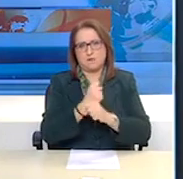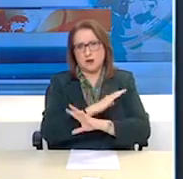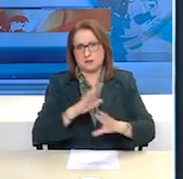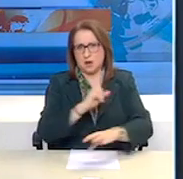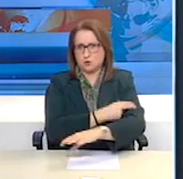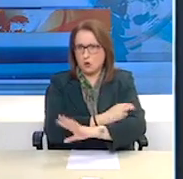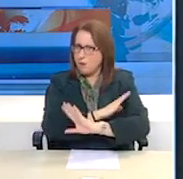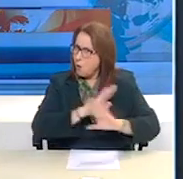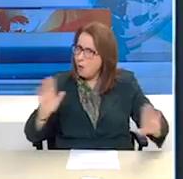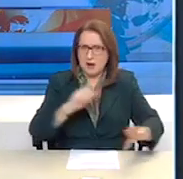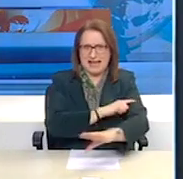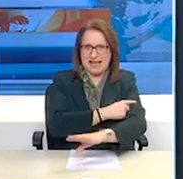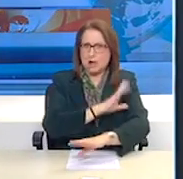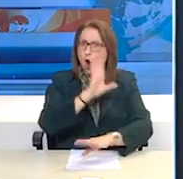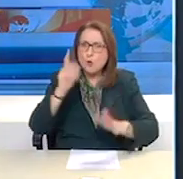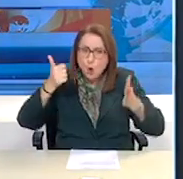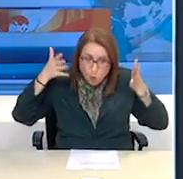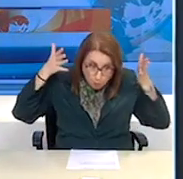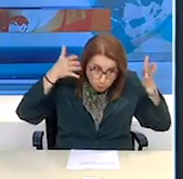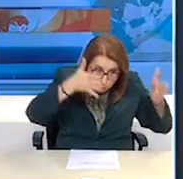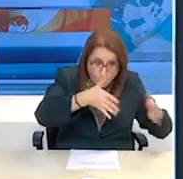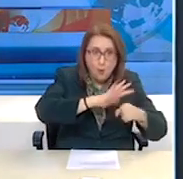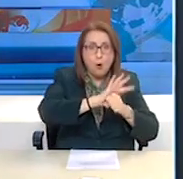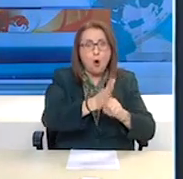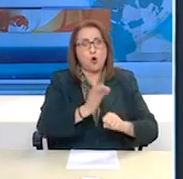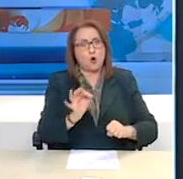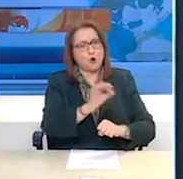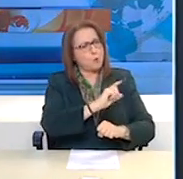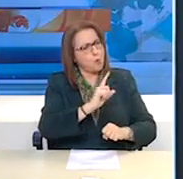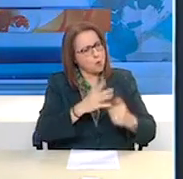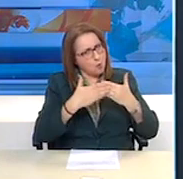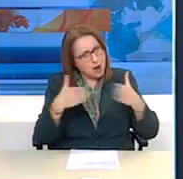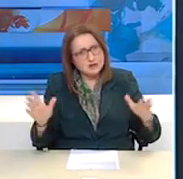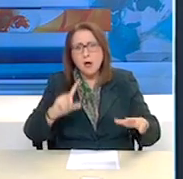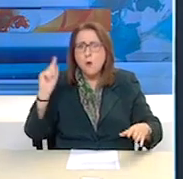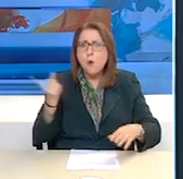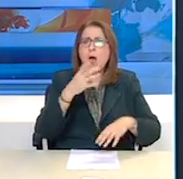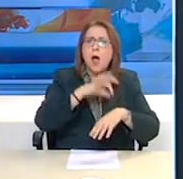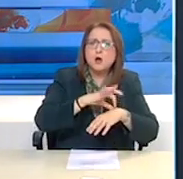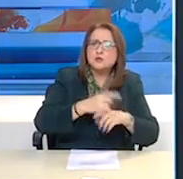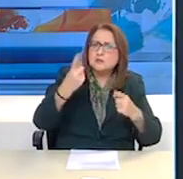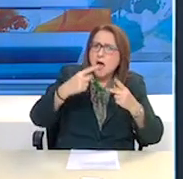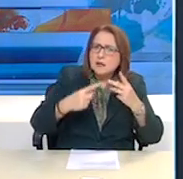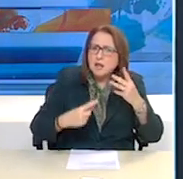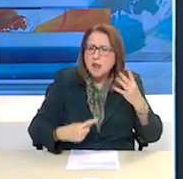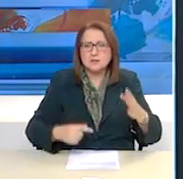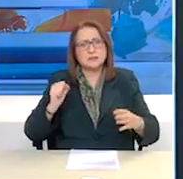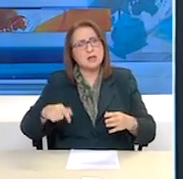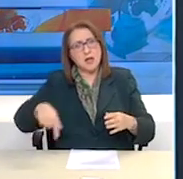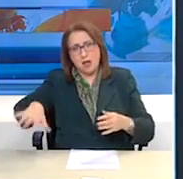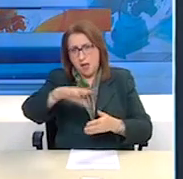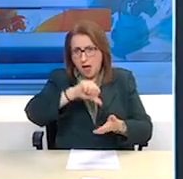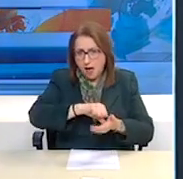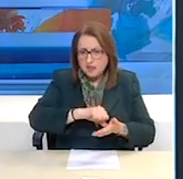νοσοκομεία. Όλα τα κέντρα υγεία λειτουργούν και δέχονται κόσμο τόσο στα μεγάλα αστικά κέντρα όσο και στην επαρχία,